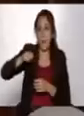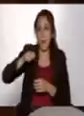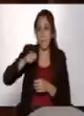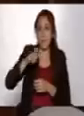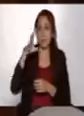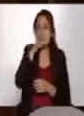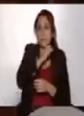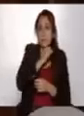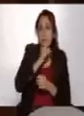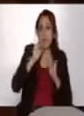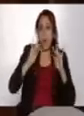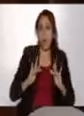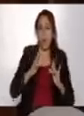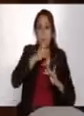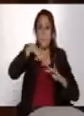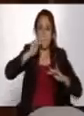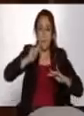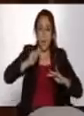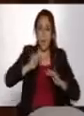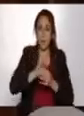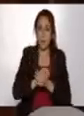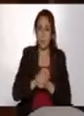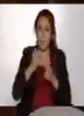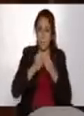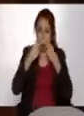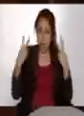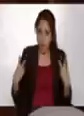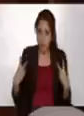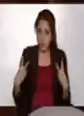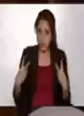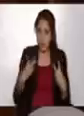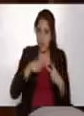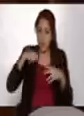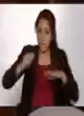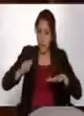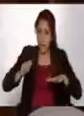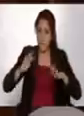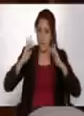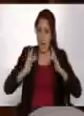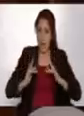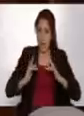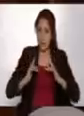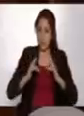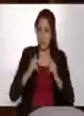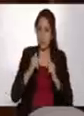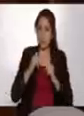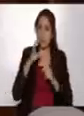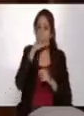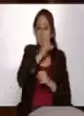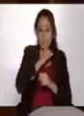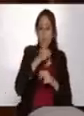الجلسه السريه بعد انتهاء المحكمه. وفعلا بالفعل خلى الجلسه